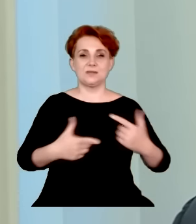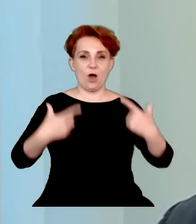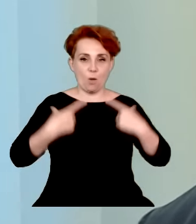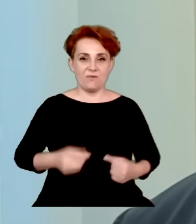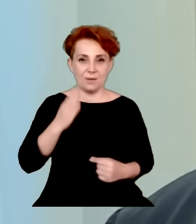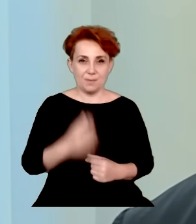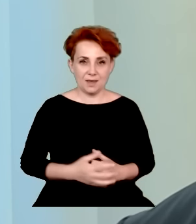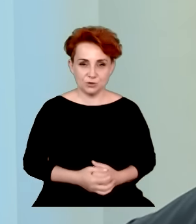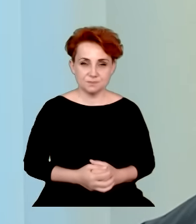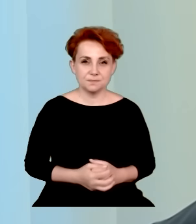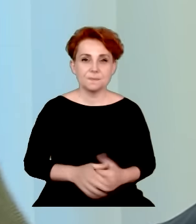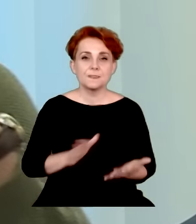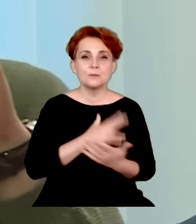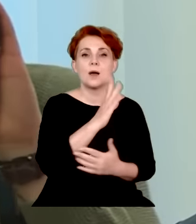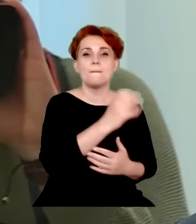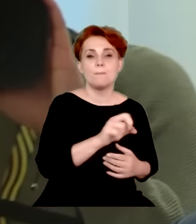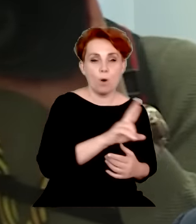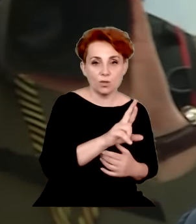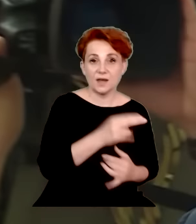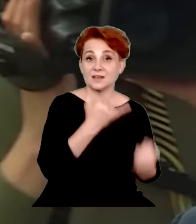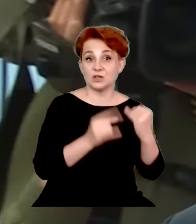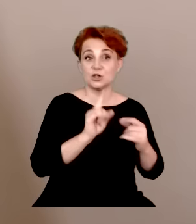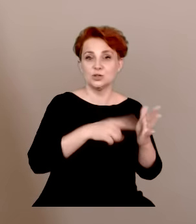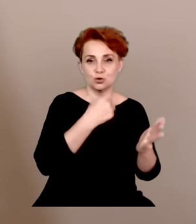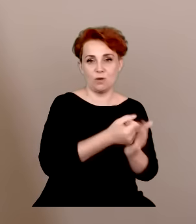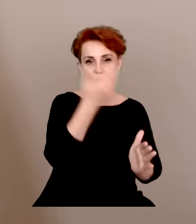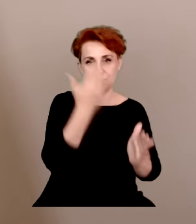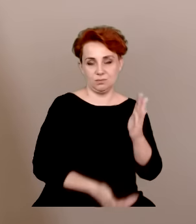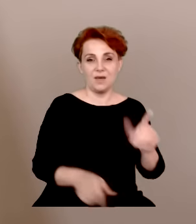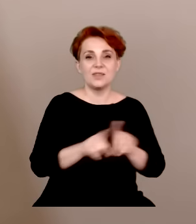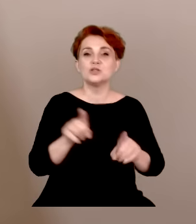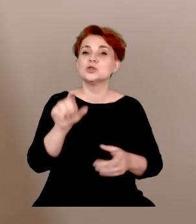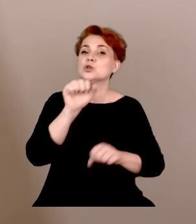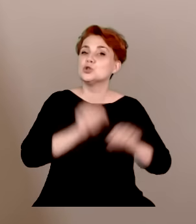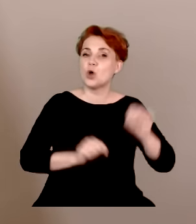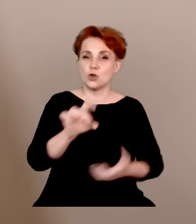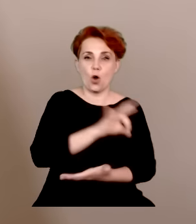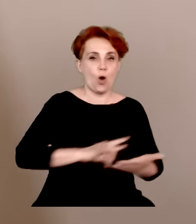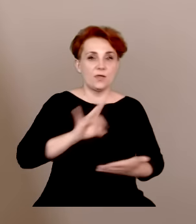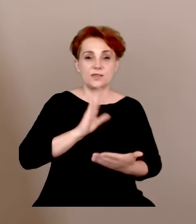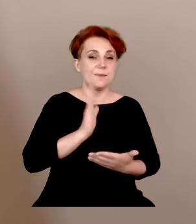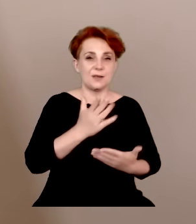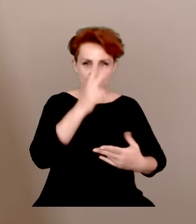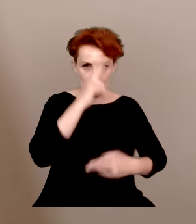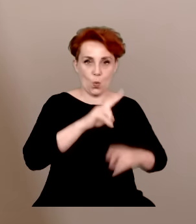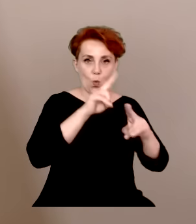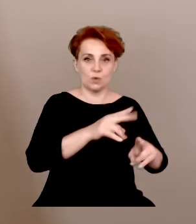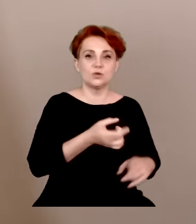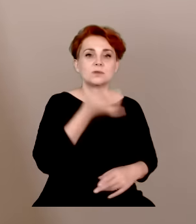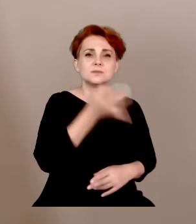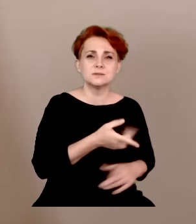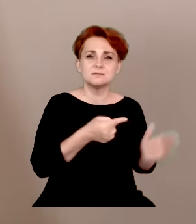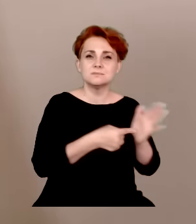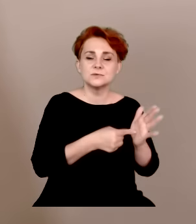to może m.in. Adama Bodnara, jeśli poniesie kolejną porażkę i sąd okręgowy nie uwzględni zażalenia na decyzję o wypuszczeniu na wolność